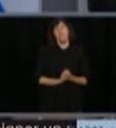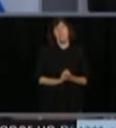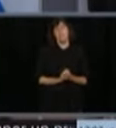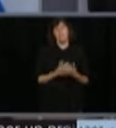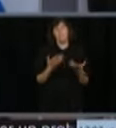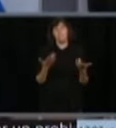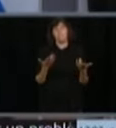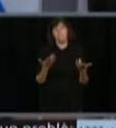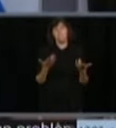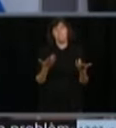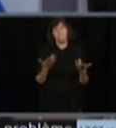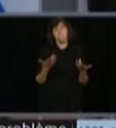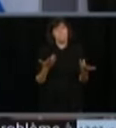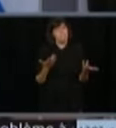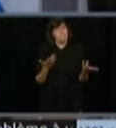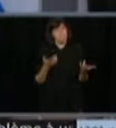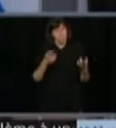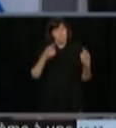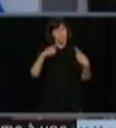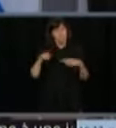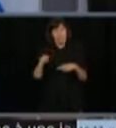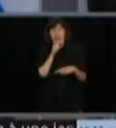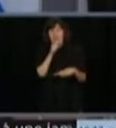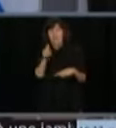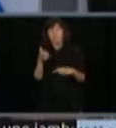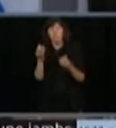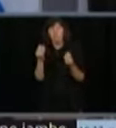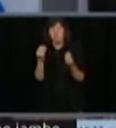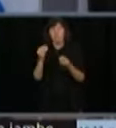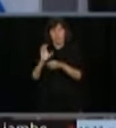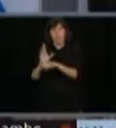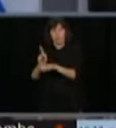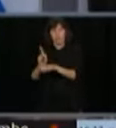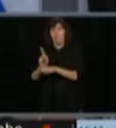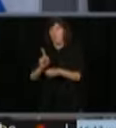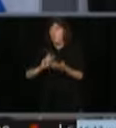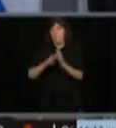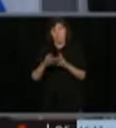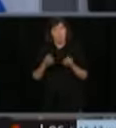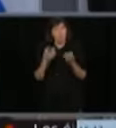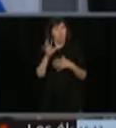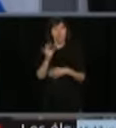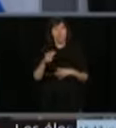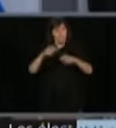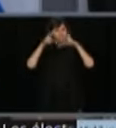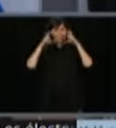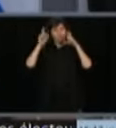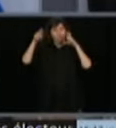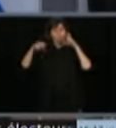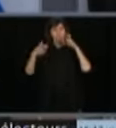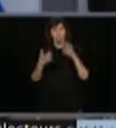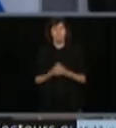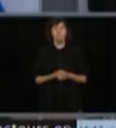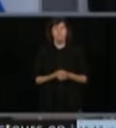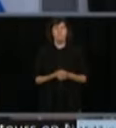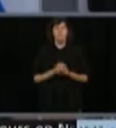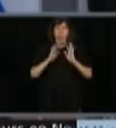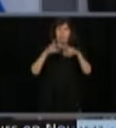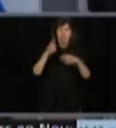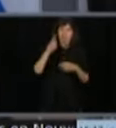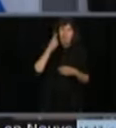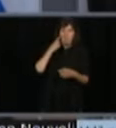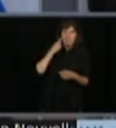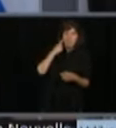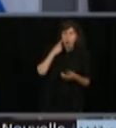au cégep sous peu. Fait qu'on ajoute le masque pour justement voir comment ça va réagir. Et je pense que c'était une période critique